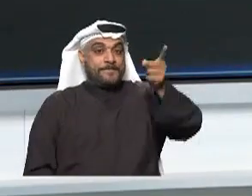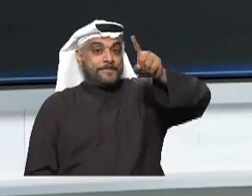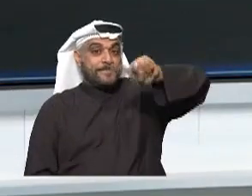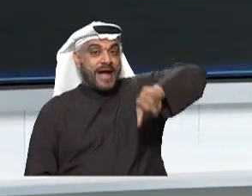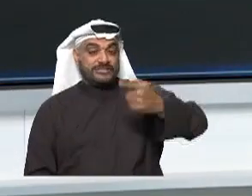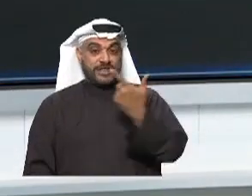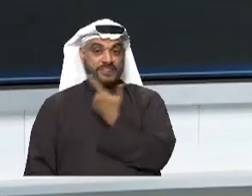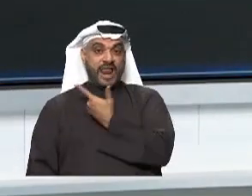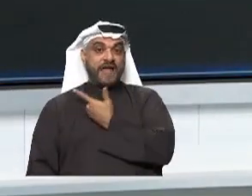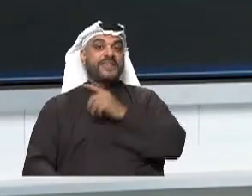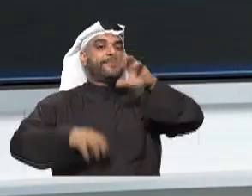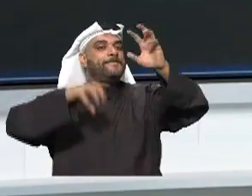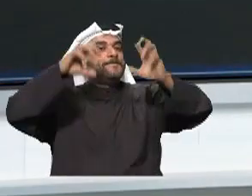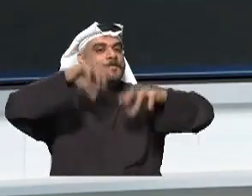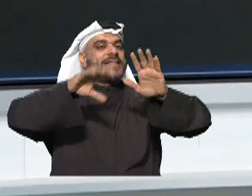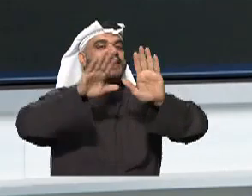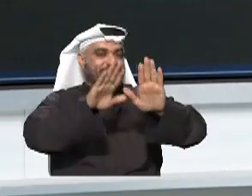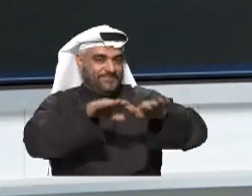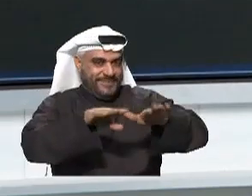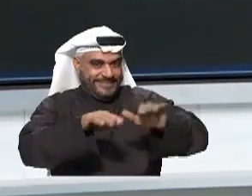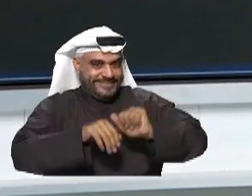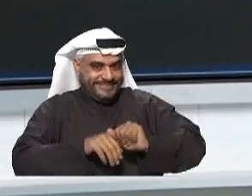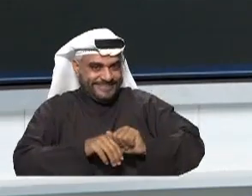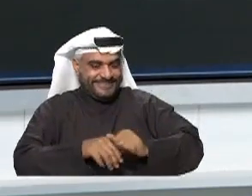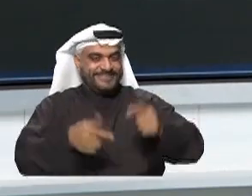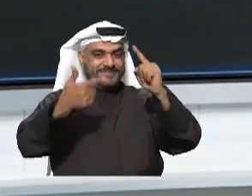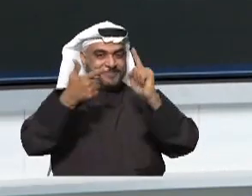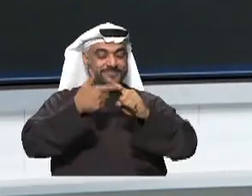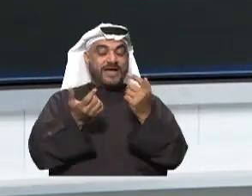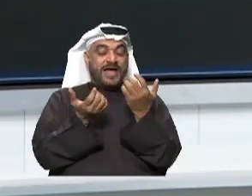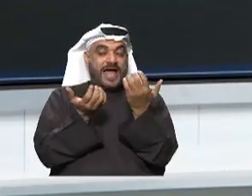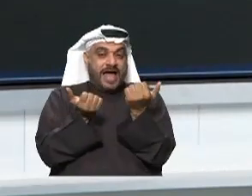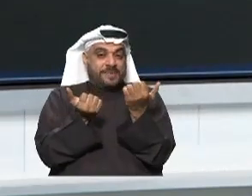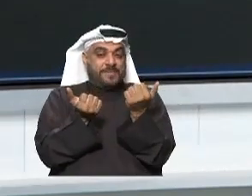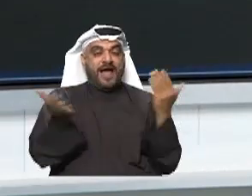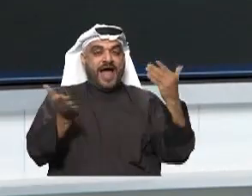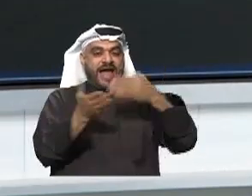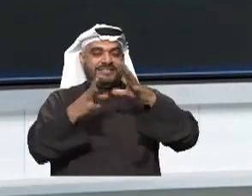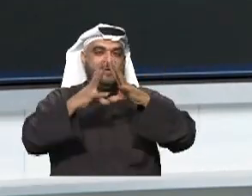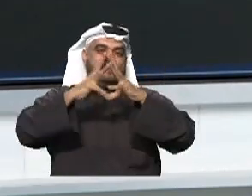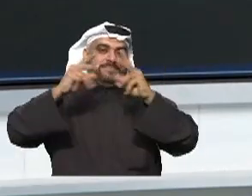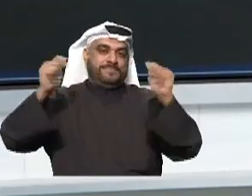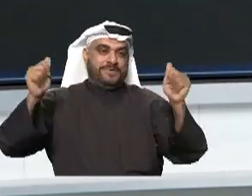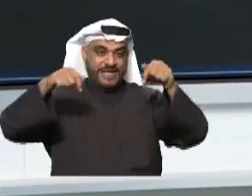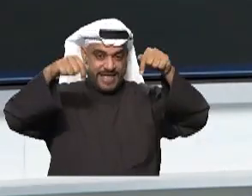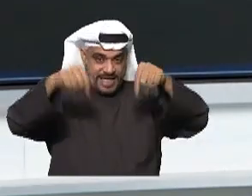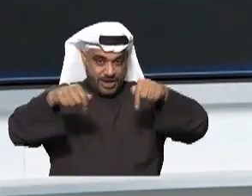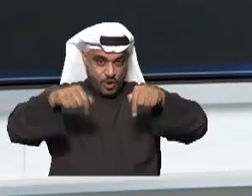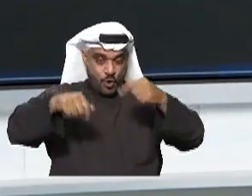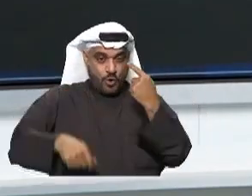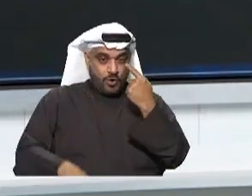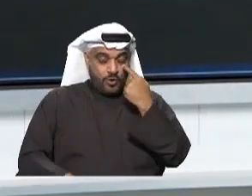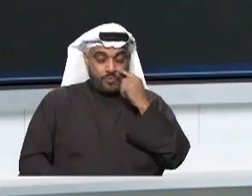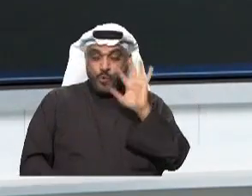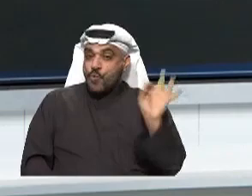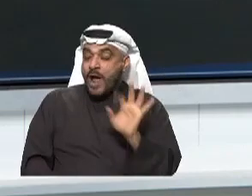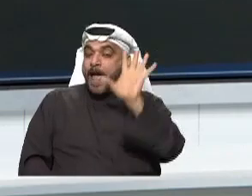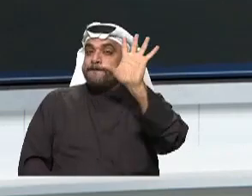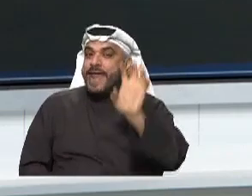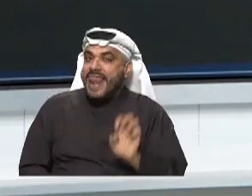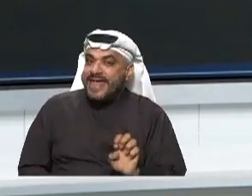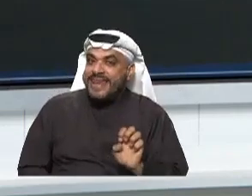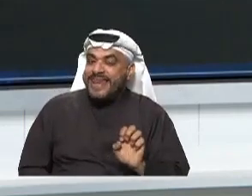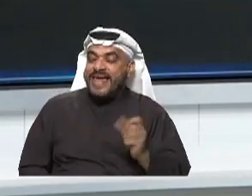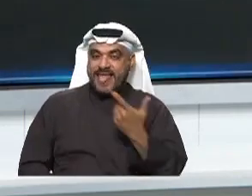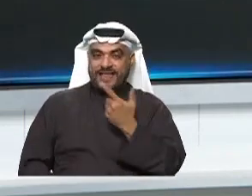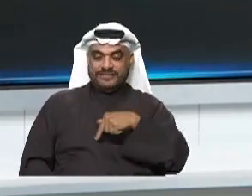40 كيلومتر بالساعة. فرص لأمطار رعدية متوقعة، فرص ضعيفة هذه الليلة لكن متوقعة على بعض المناطق، ودرجات